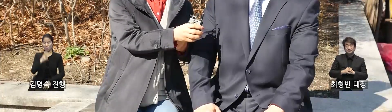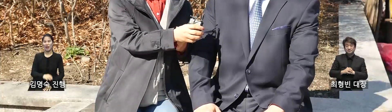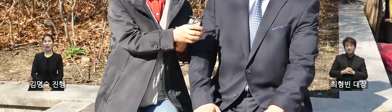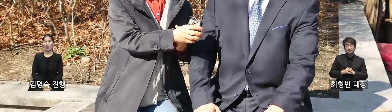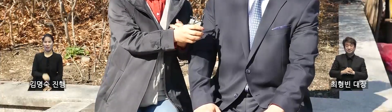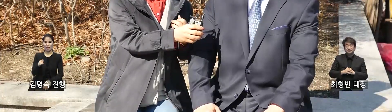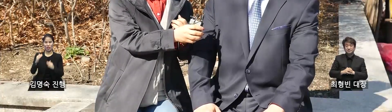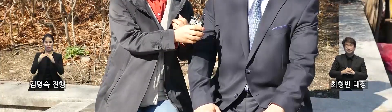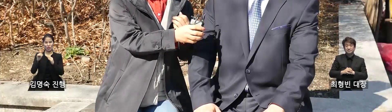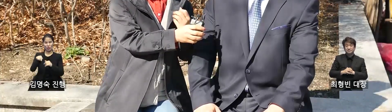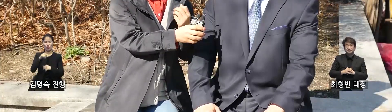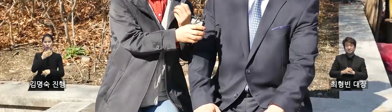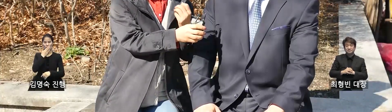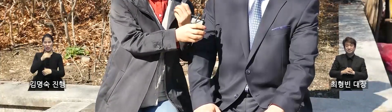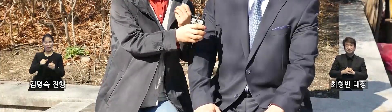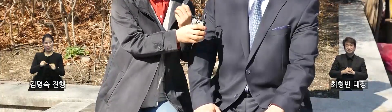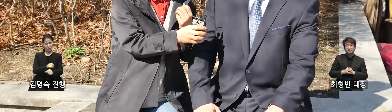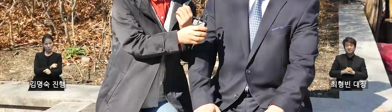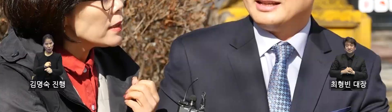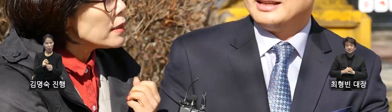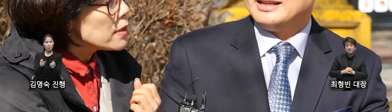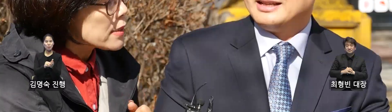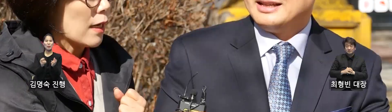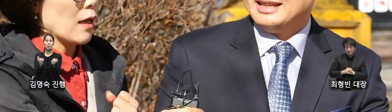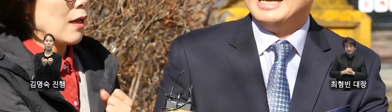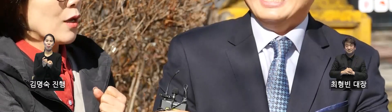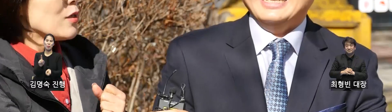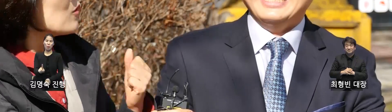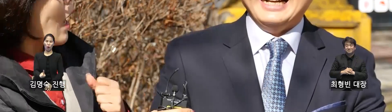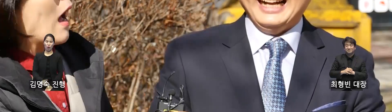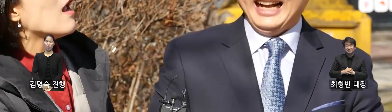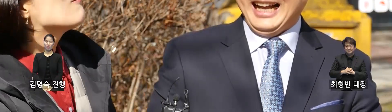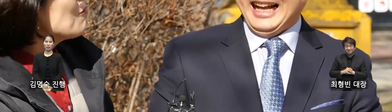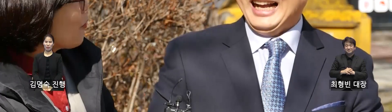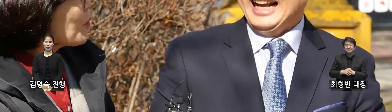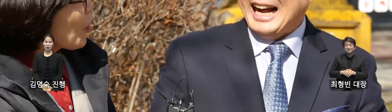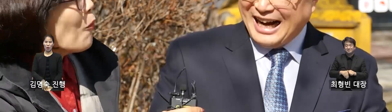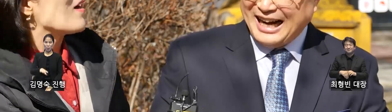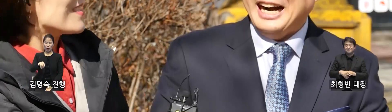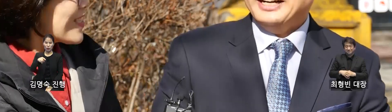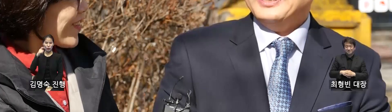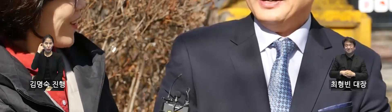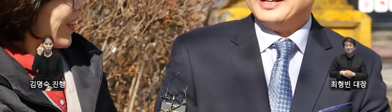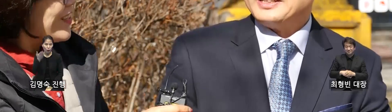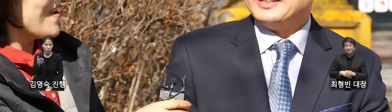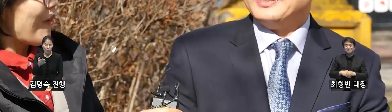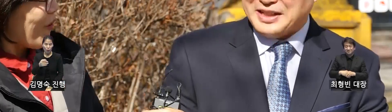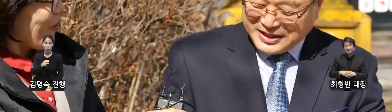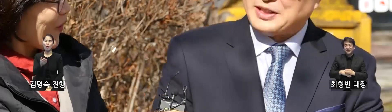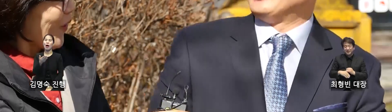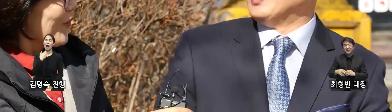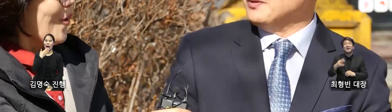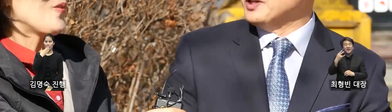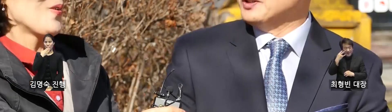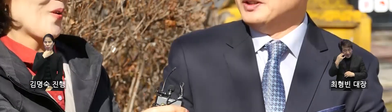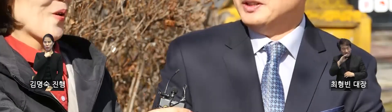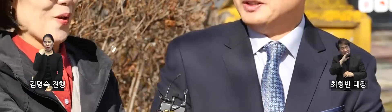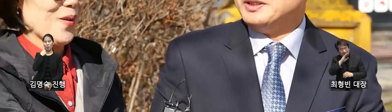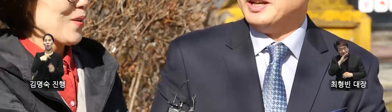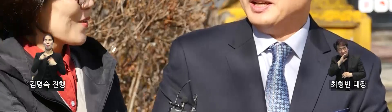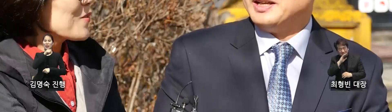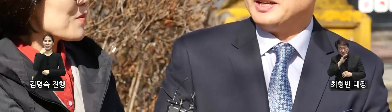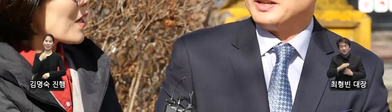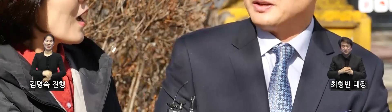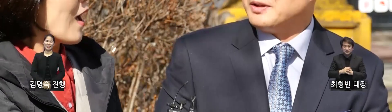잇음 안에 어떤 남다른 특별한 비법 에 있는 직 이걸 알고 먹어서 더 맛있을 거 아니에요 여초 으